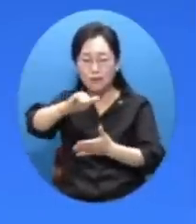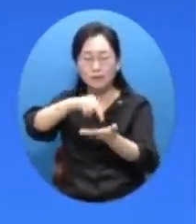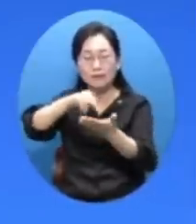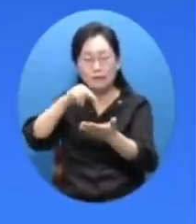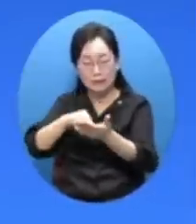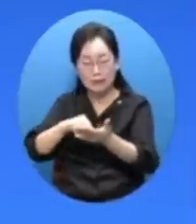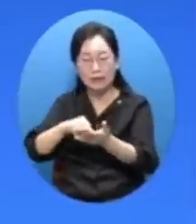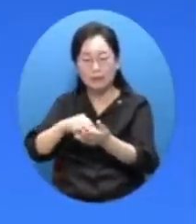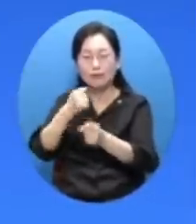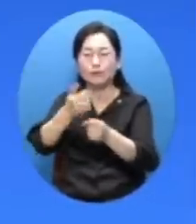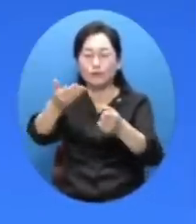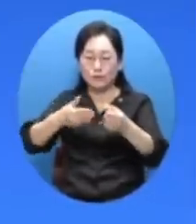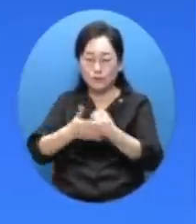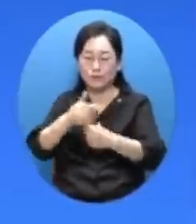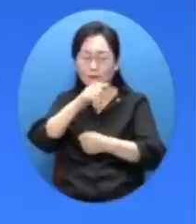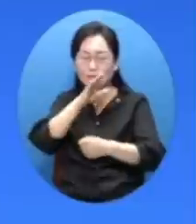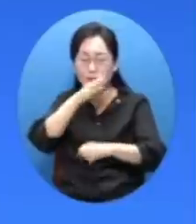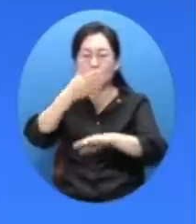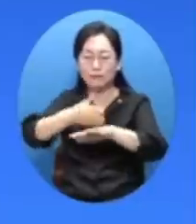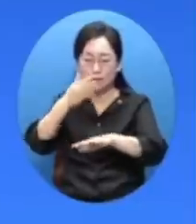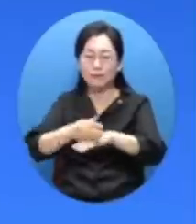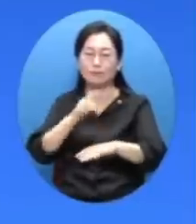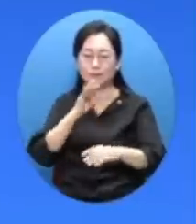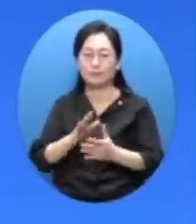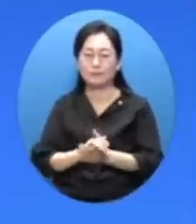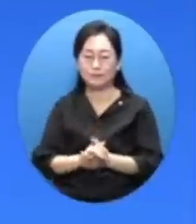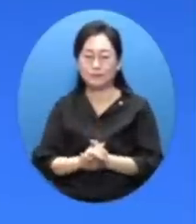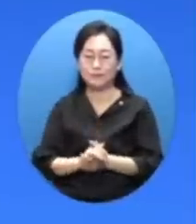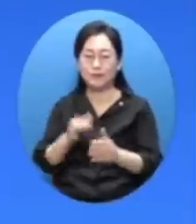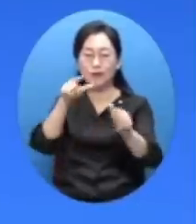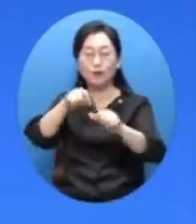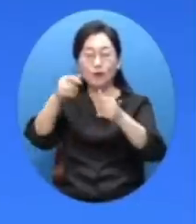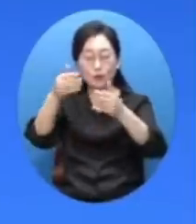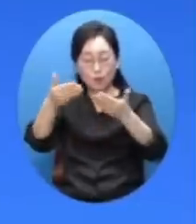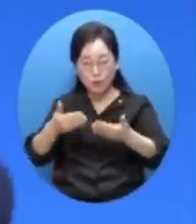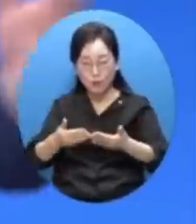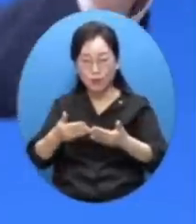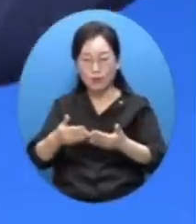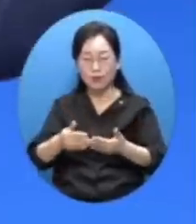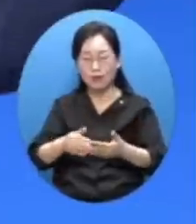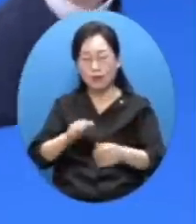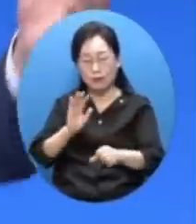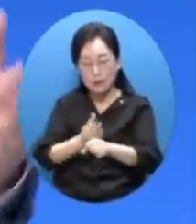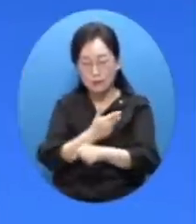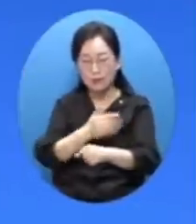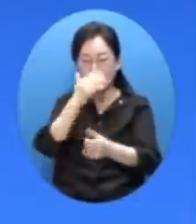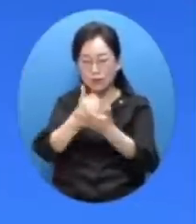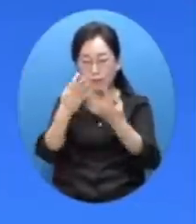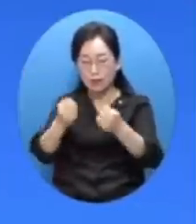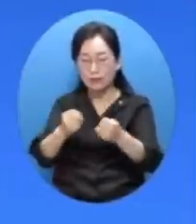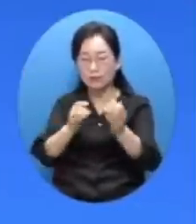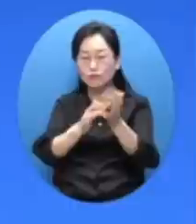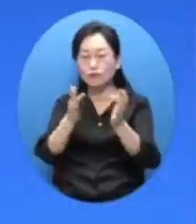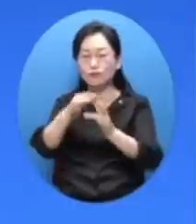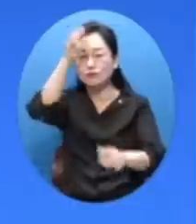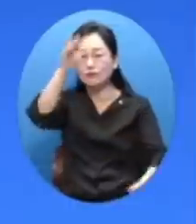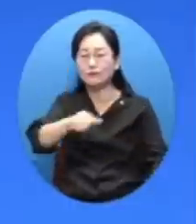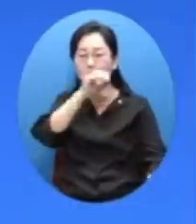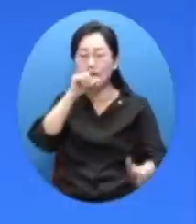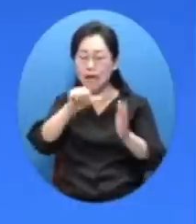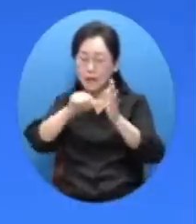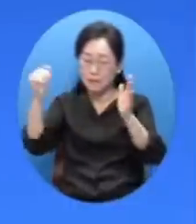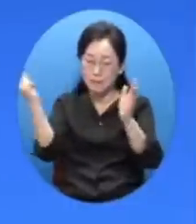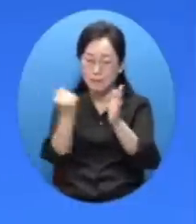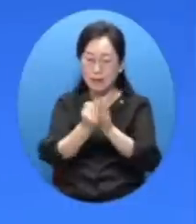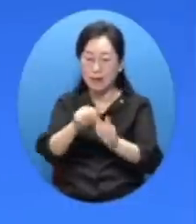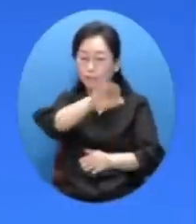어찌 감사를 드리지 않을 수가 있겠습니까? 허물 많고 죄 많은 우리를 위해서 예수님 십자가 달려 죽으시고 우리를 택하시고 구원해